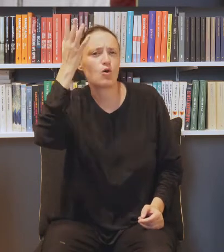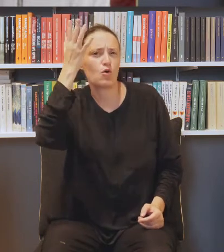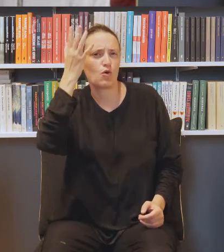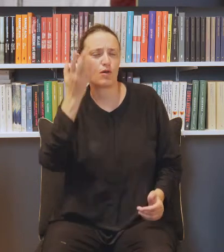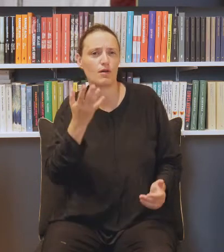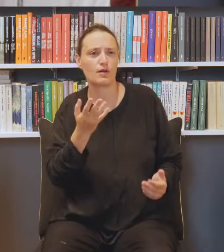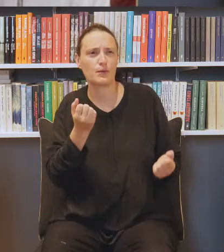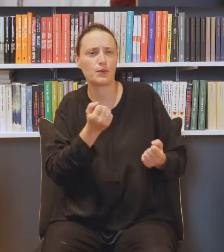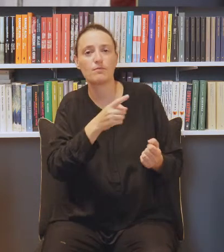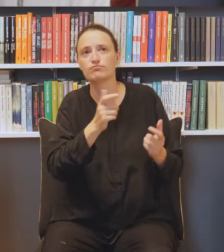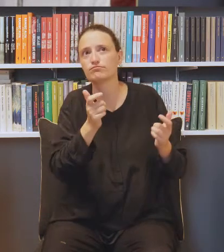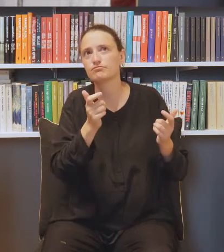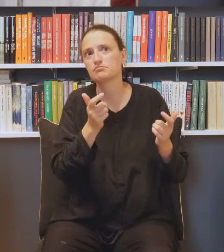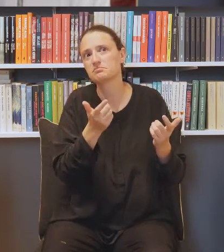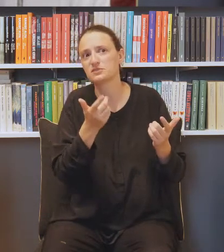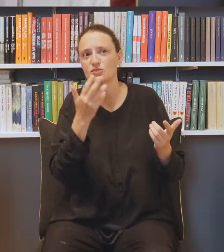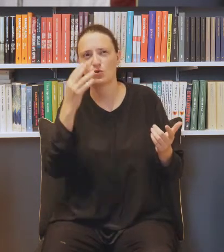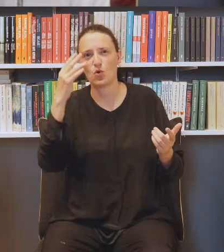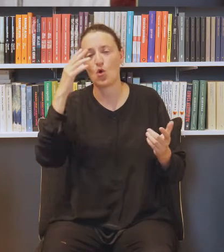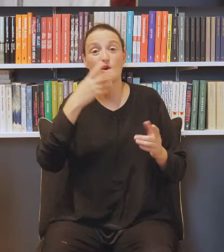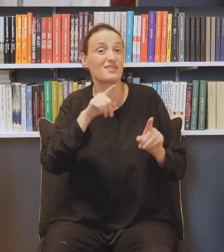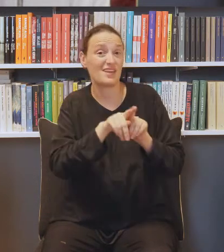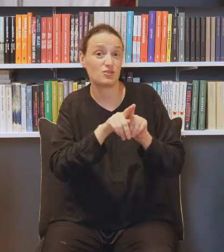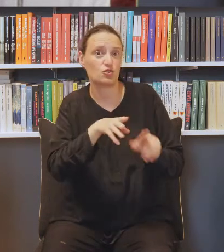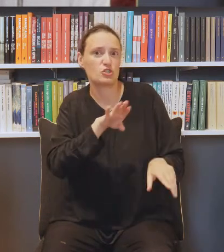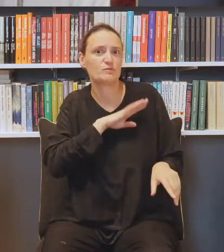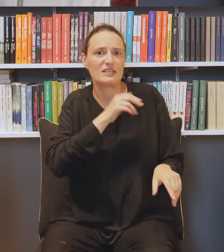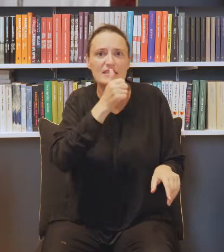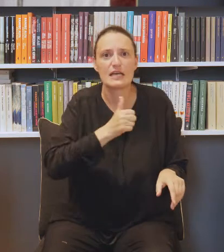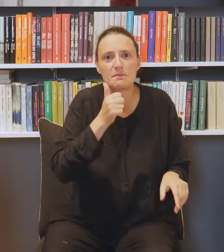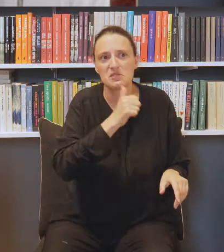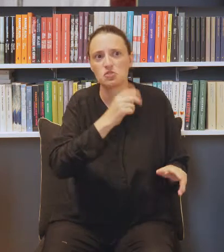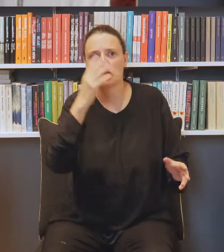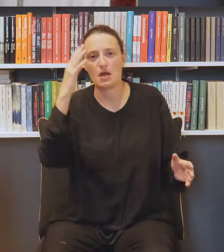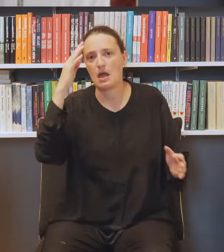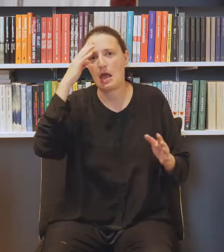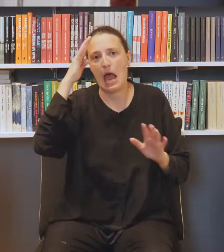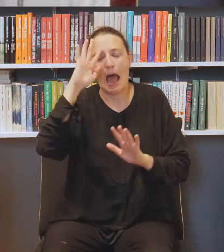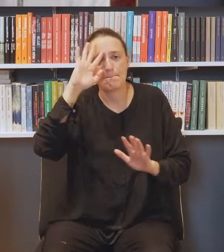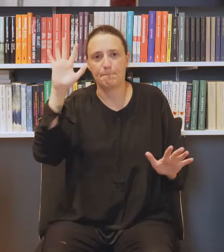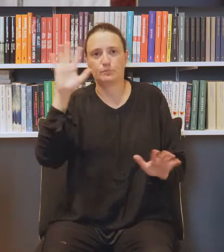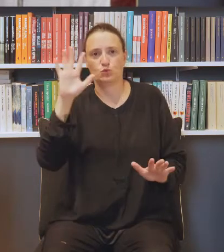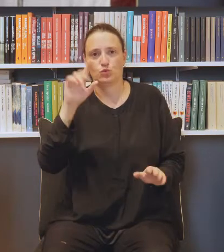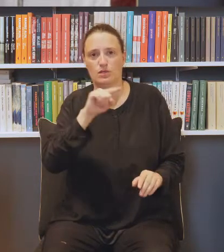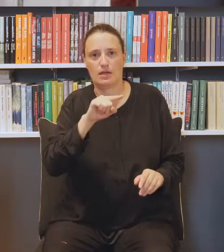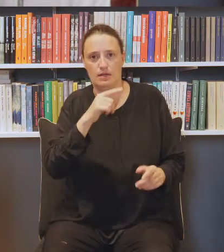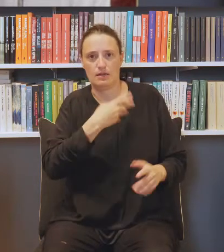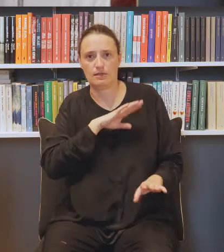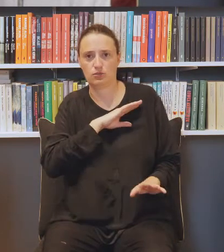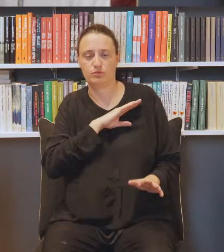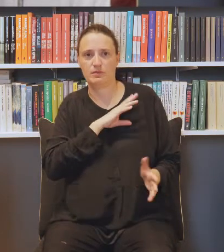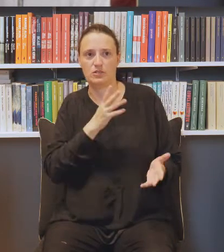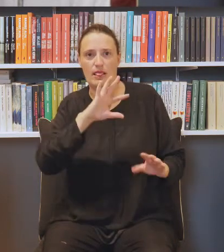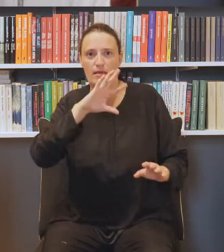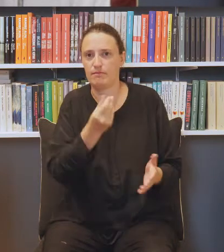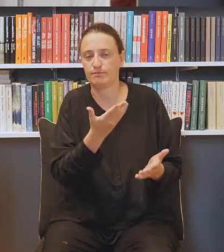jakaś taka przypadkowa, absurdalna śmierć, tajemnica spowita, on jest spowity taką tajemnicą. No